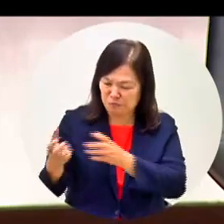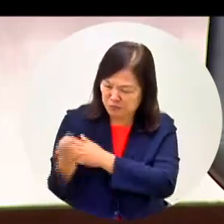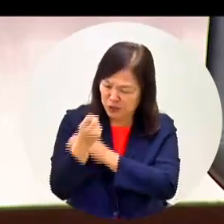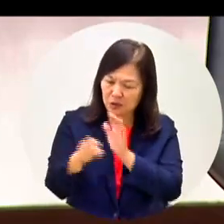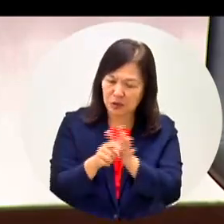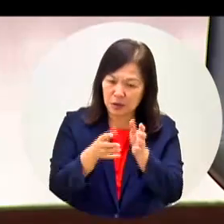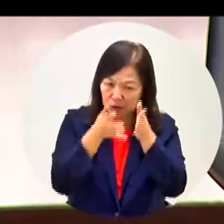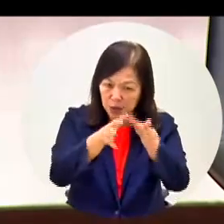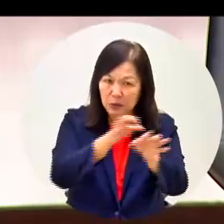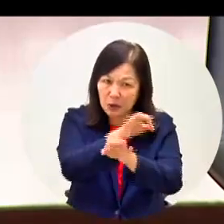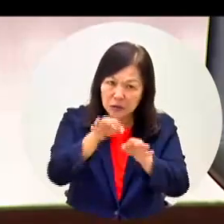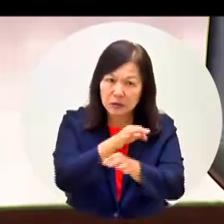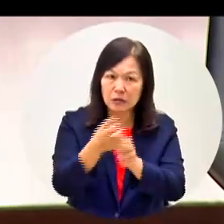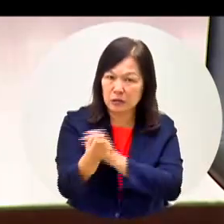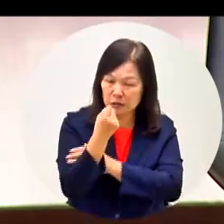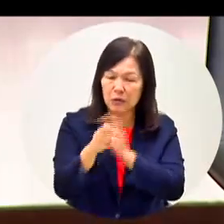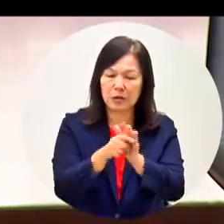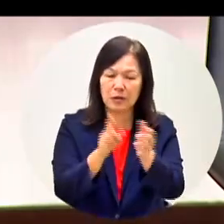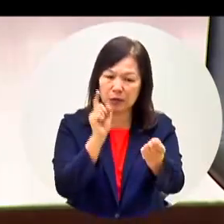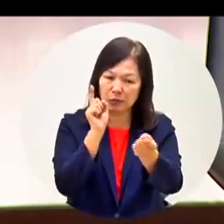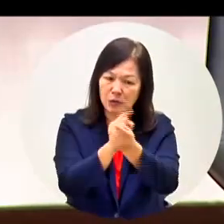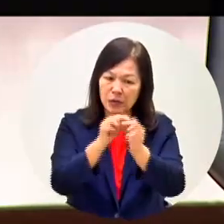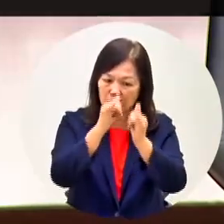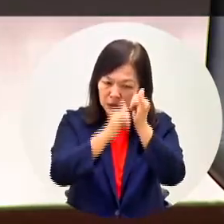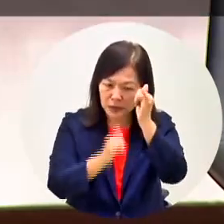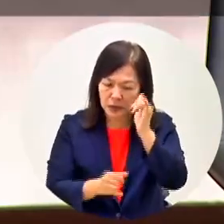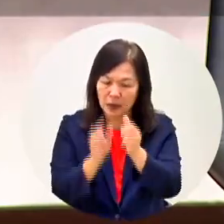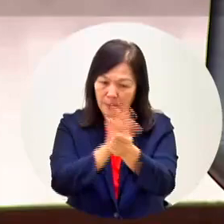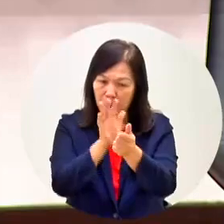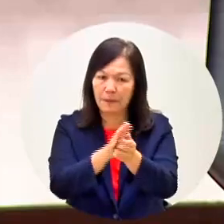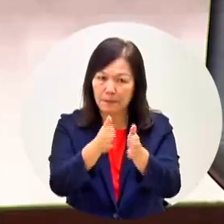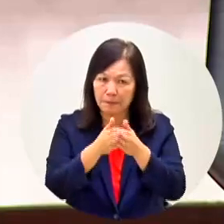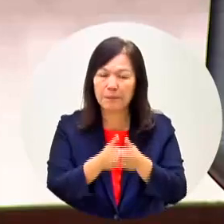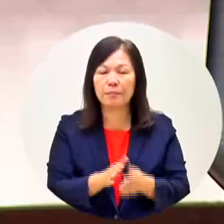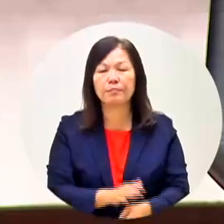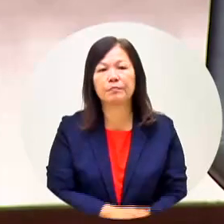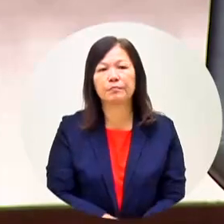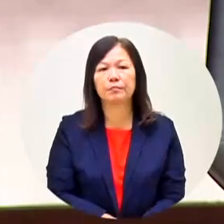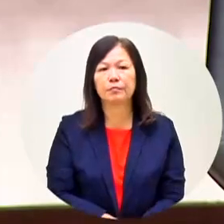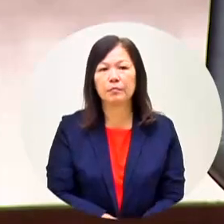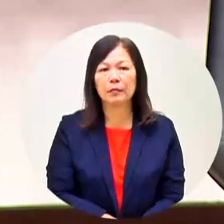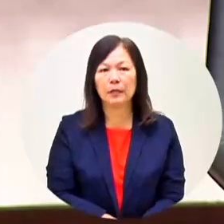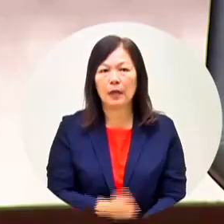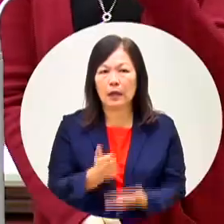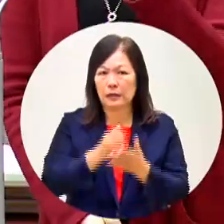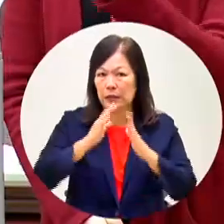代。那请市长答复。 市长到了。